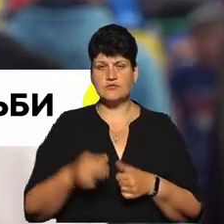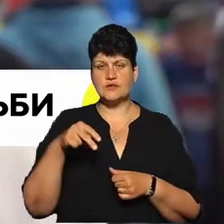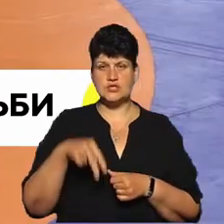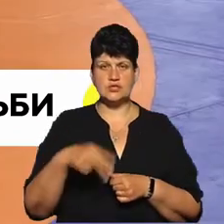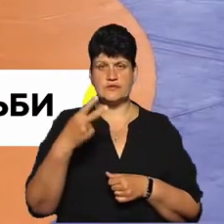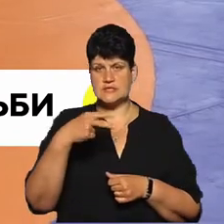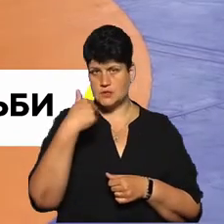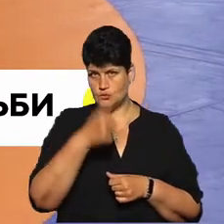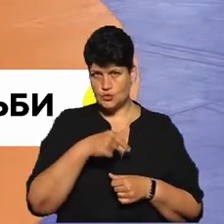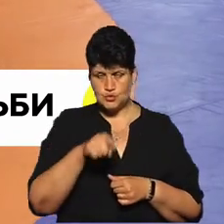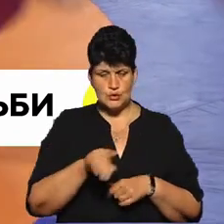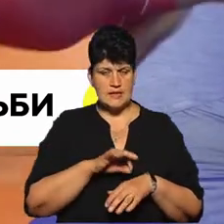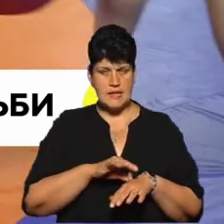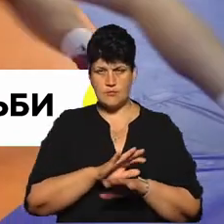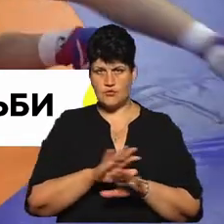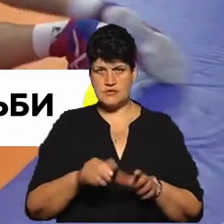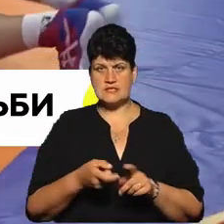не проводили через пандемію